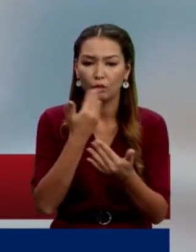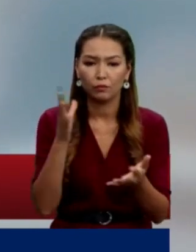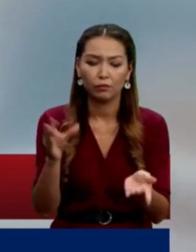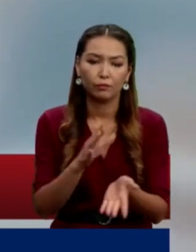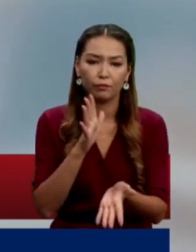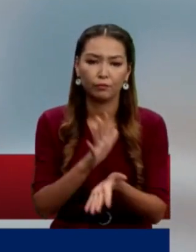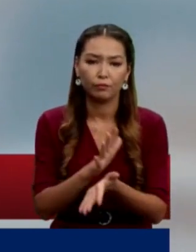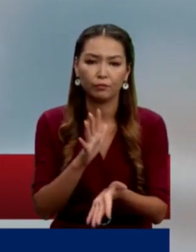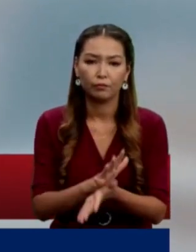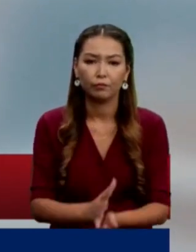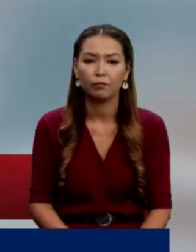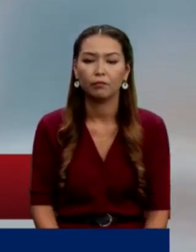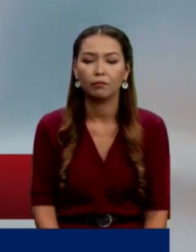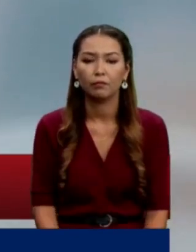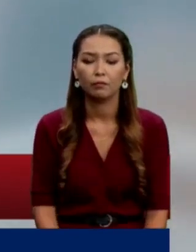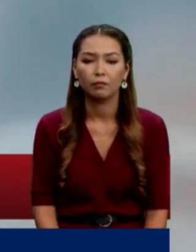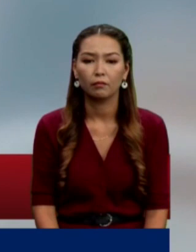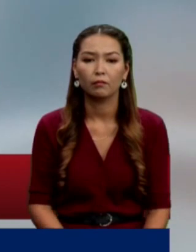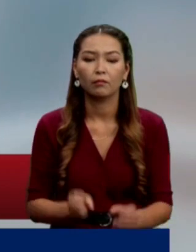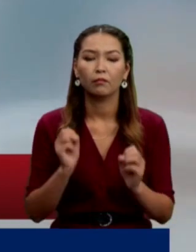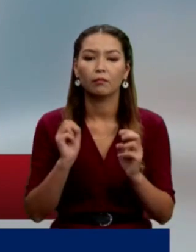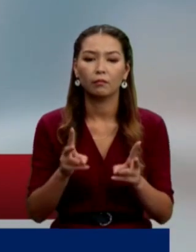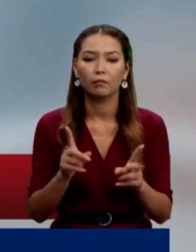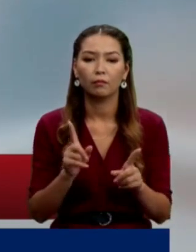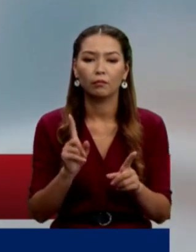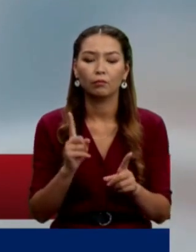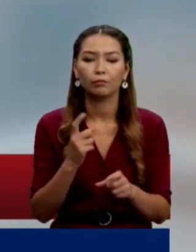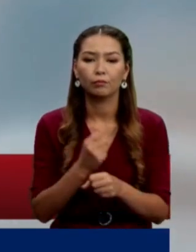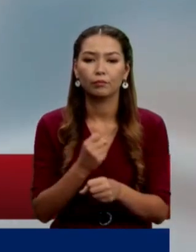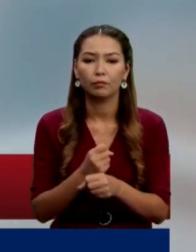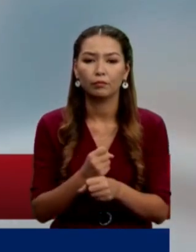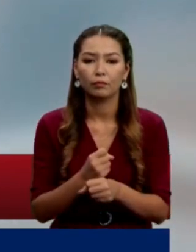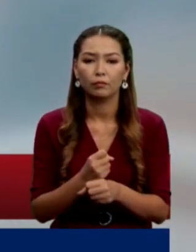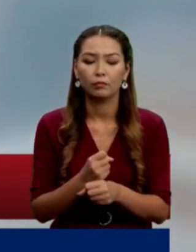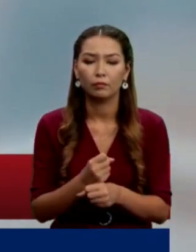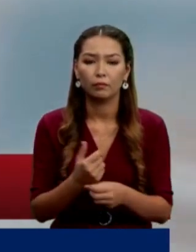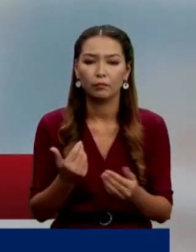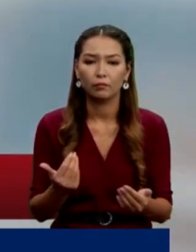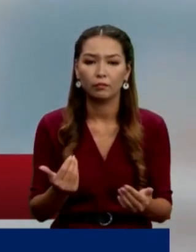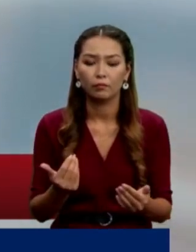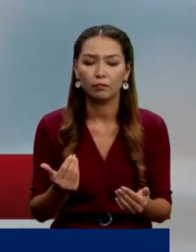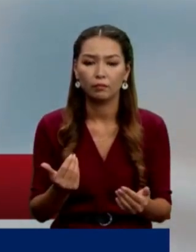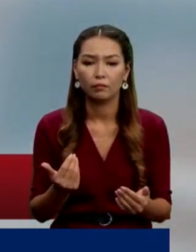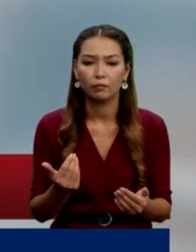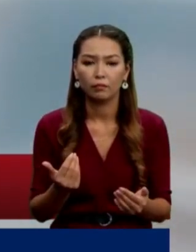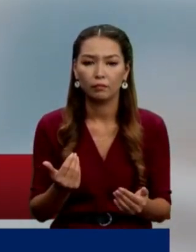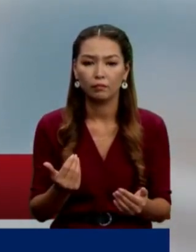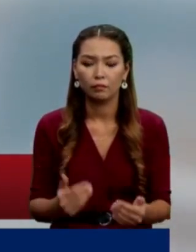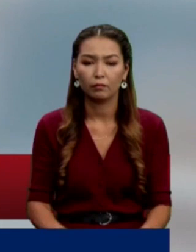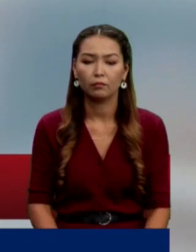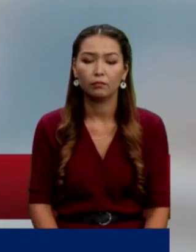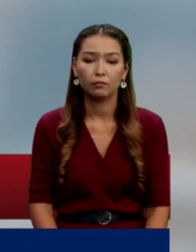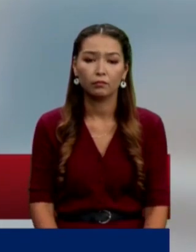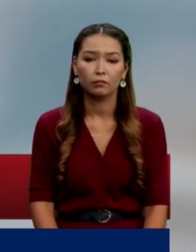больных. Ну как, что с этим делать? Руководство в курсе. Работников нету.